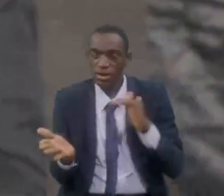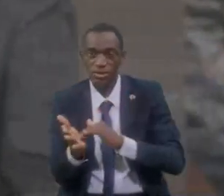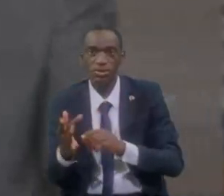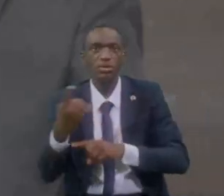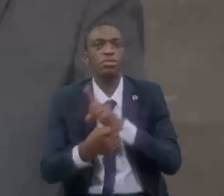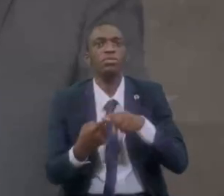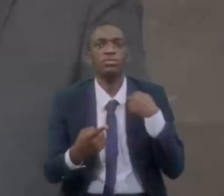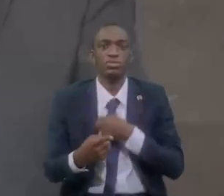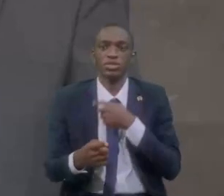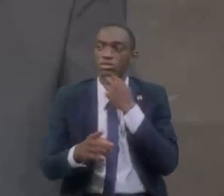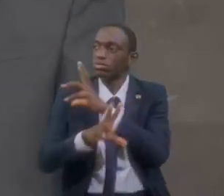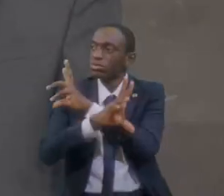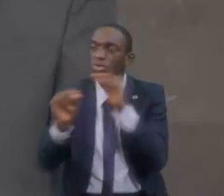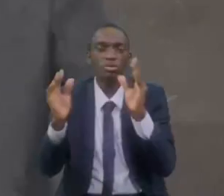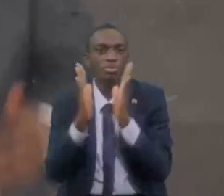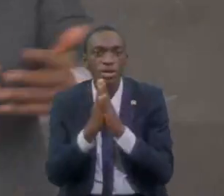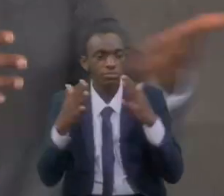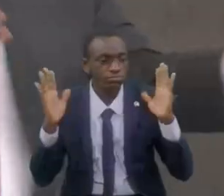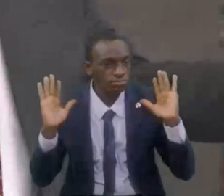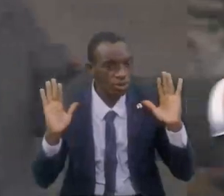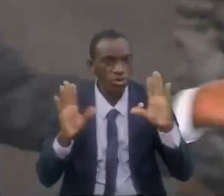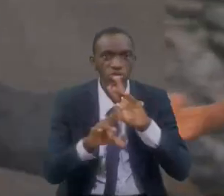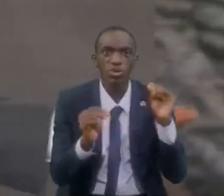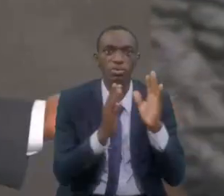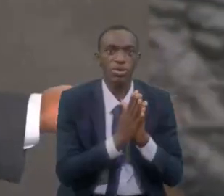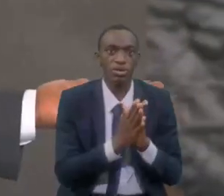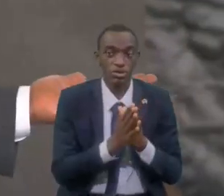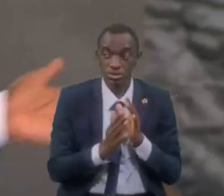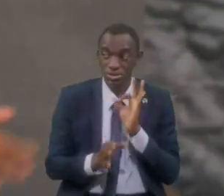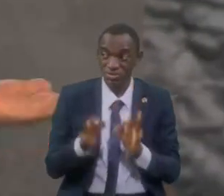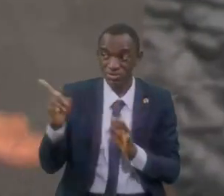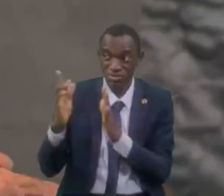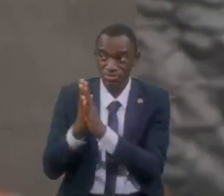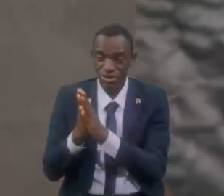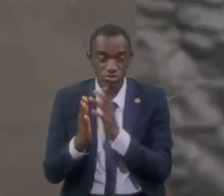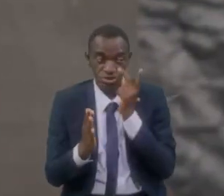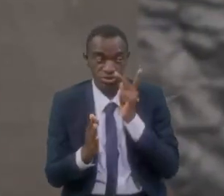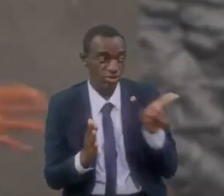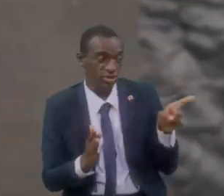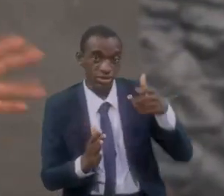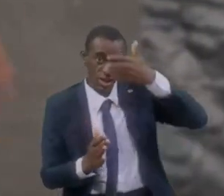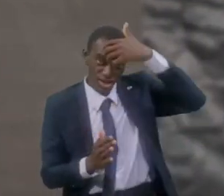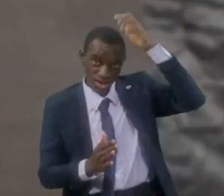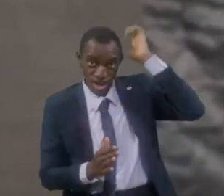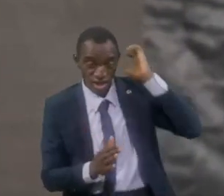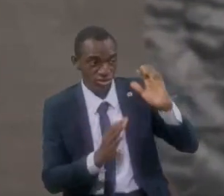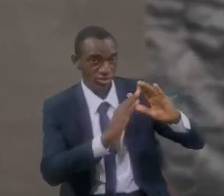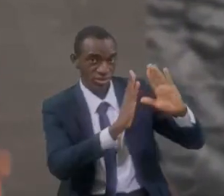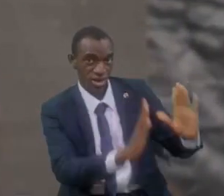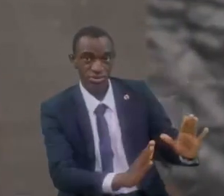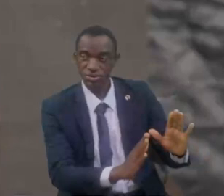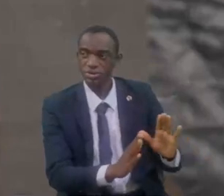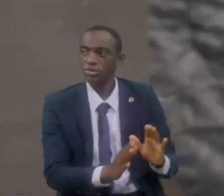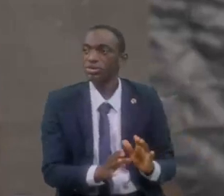on a dit pas de prière. Regardez la fosse au lion, tu iras là-bas. Il faut être audacieux, il faut tenir. Et tu